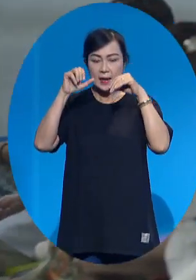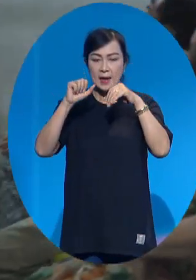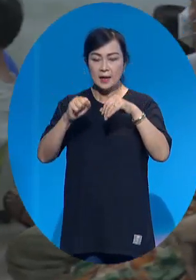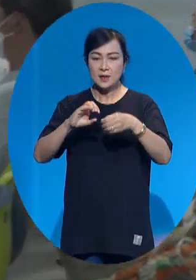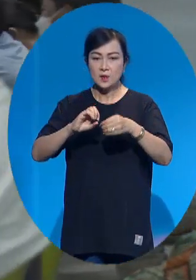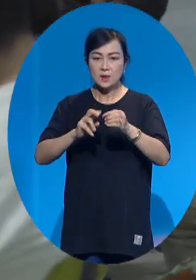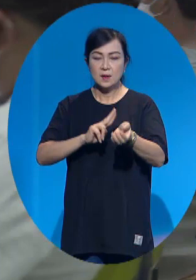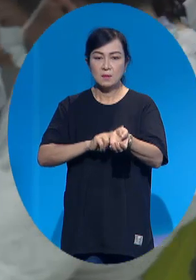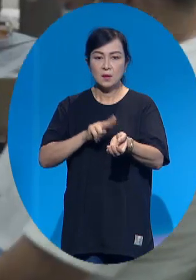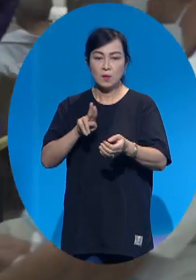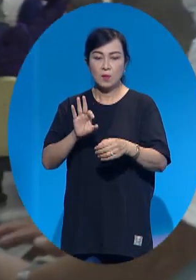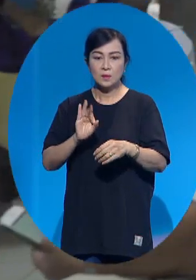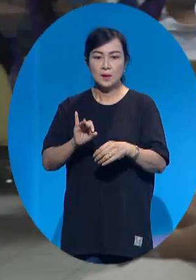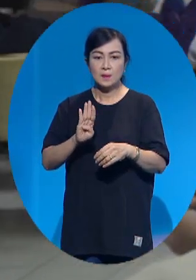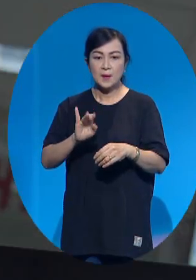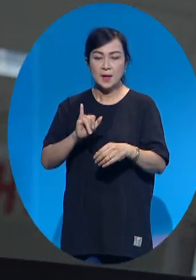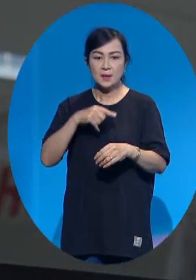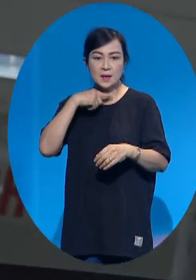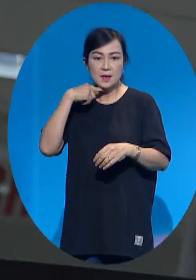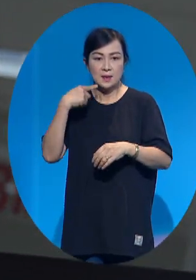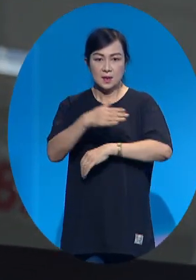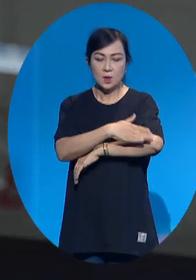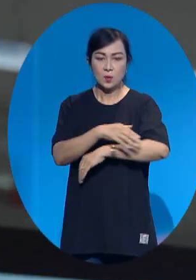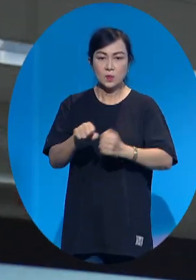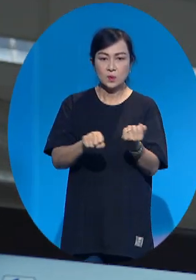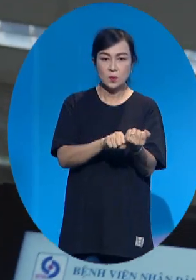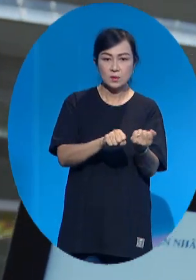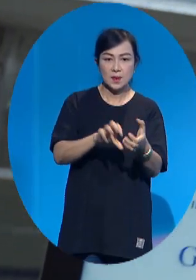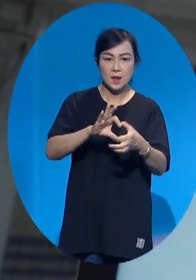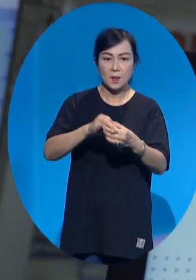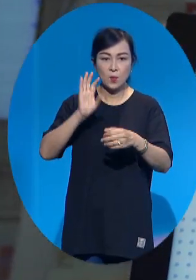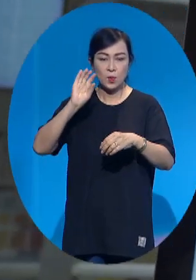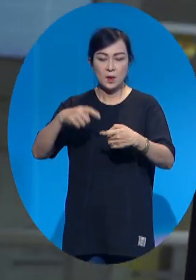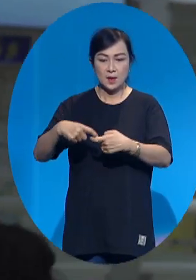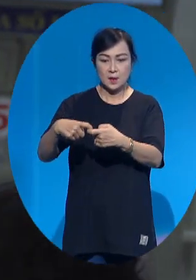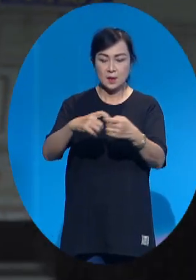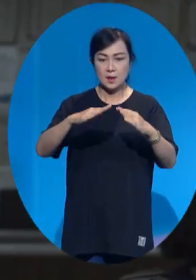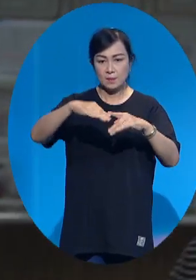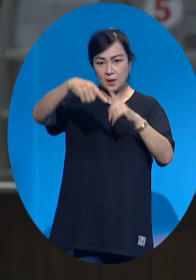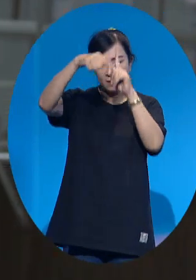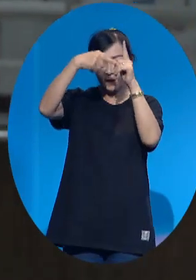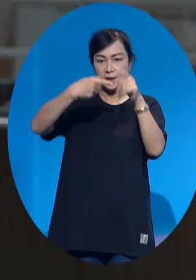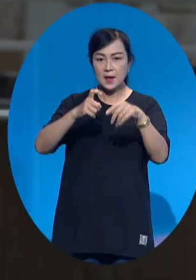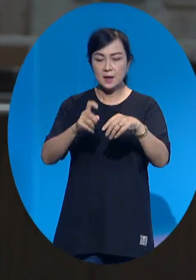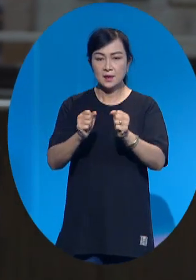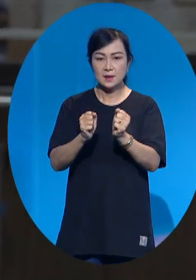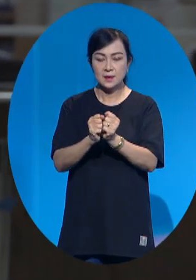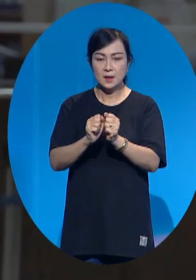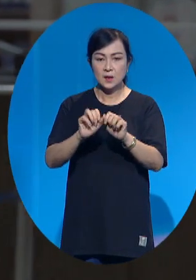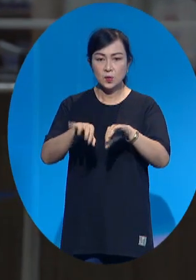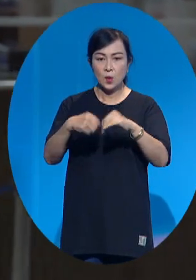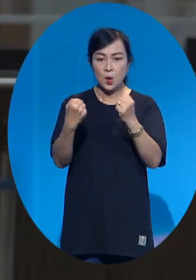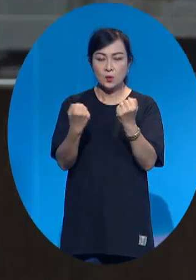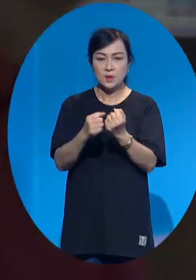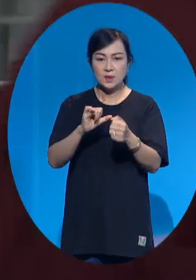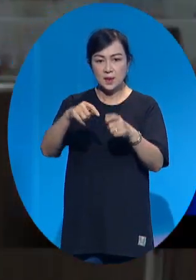thư. Bayer Việt Nam cũng cam kết hỗ trợ và thúc đẩy hợp tác quốc tế, kết nối Bệnh viện Nhân dân Gia định với các bệnh viện, tổ chức y khoa